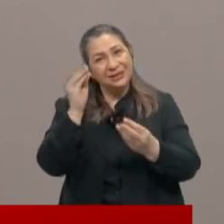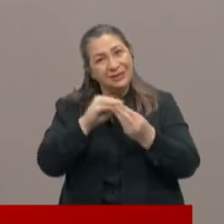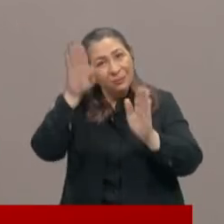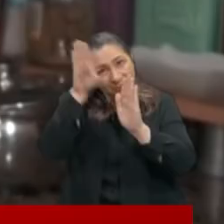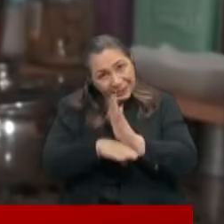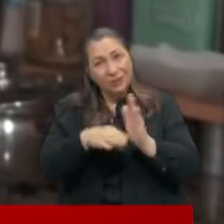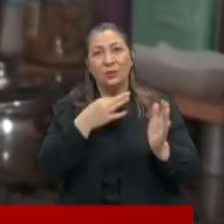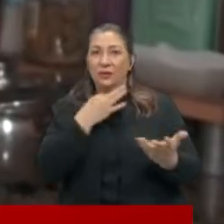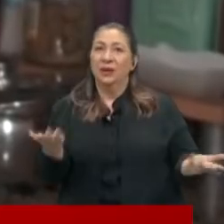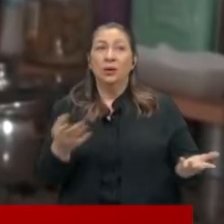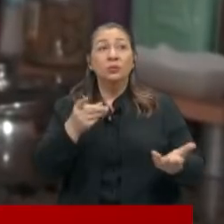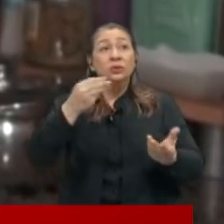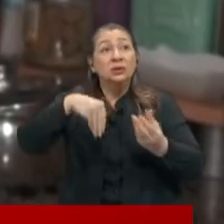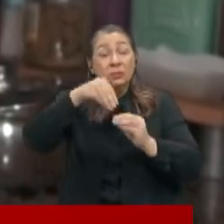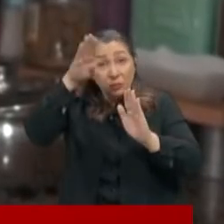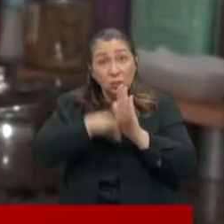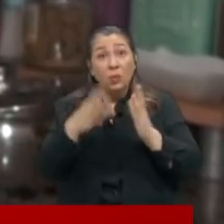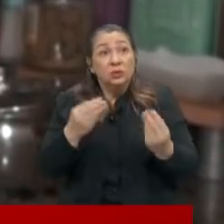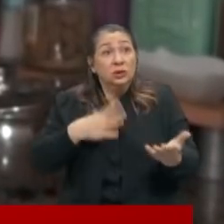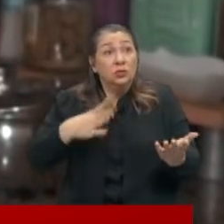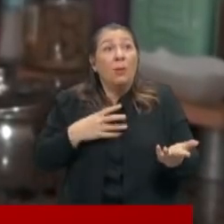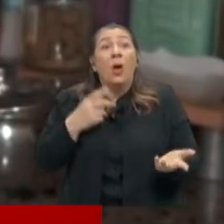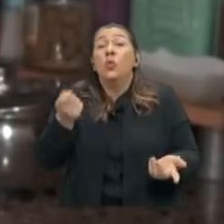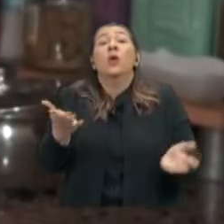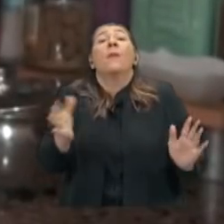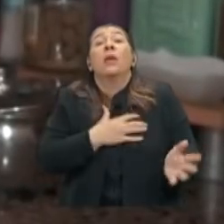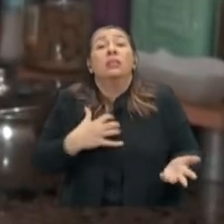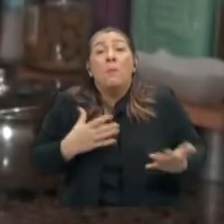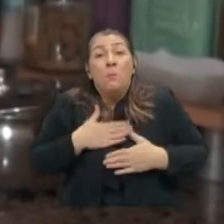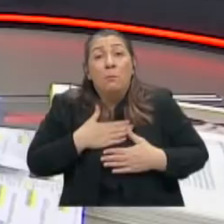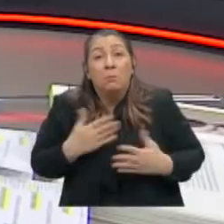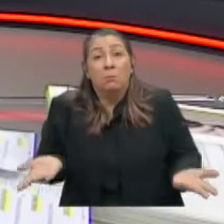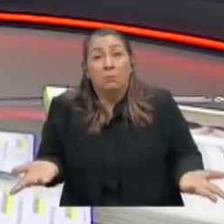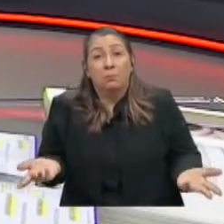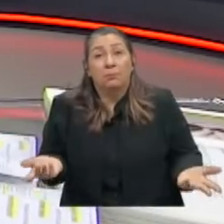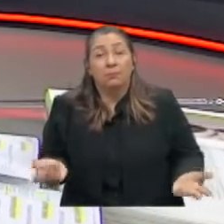geri çeksinler. Bu zamın çekilmesini istiyorum ben. Ödeyemem annem.